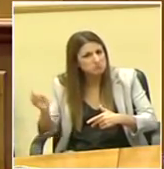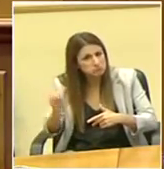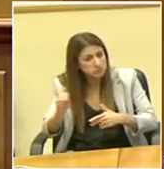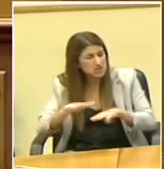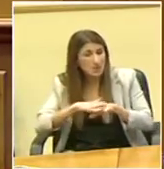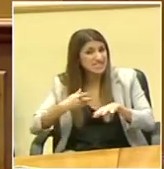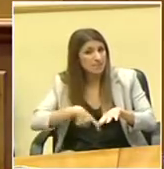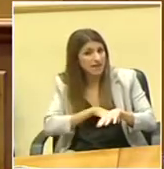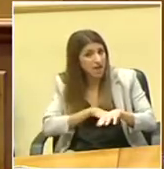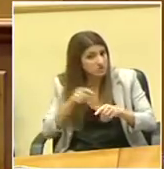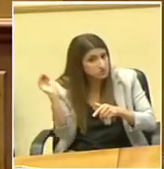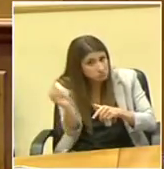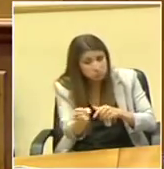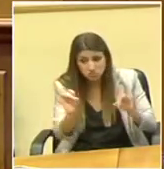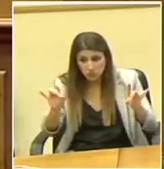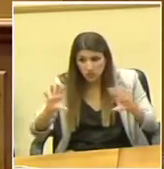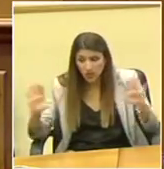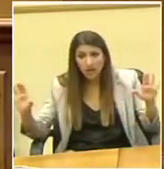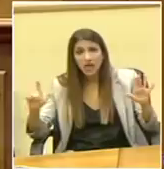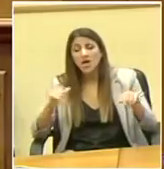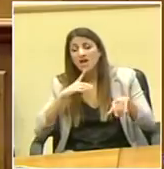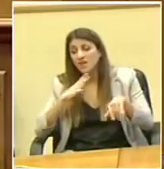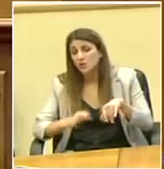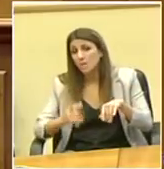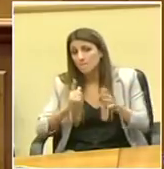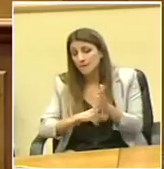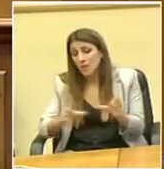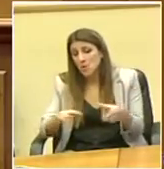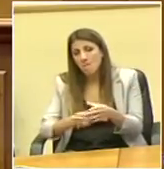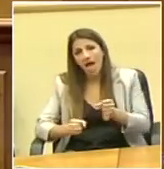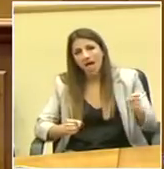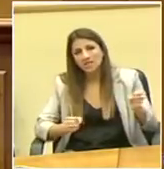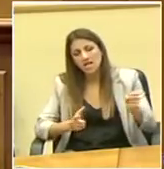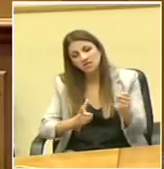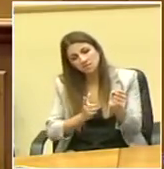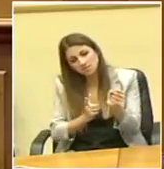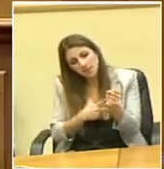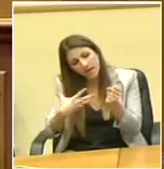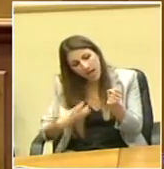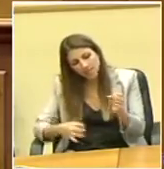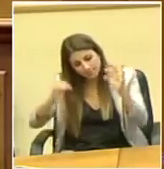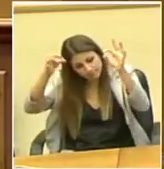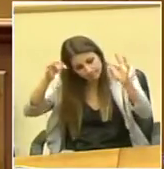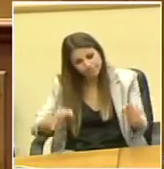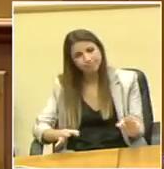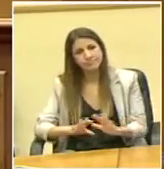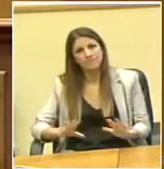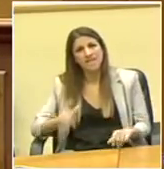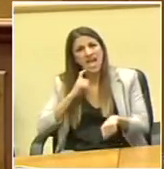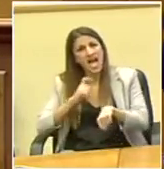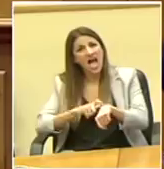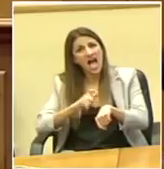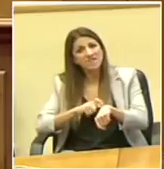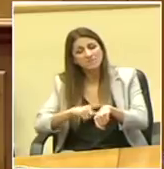να έχει άποψη και συμμετοχή στην κυβέρνηση, ακριβώς γιατί είναι η ευκαιρία να χτίσεις μια αντιγεμονία. Όχι